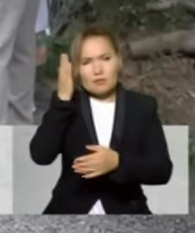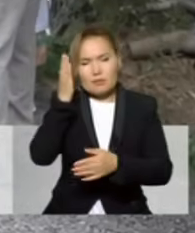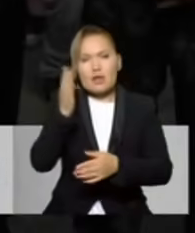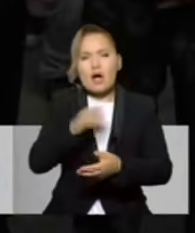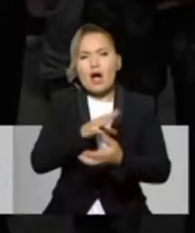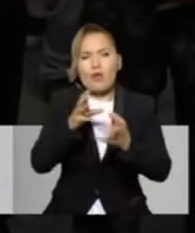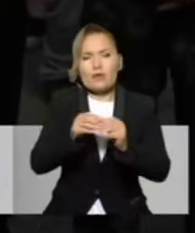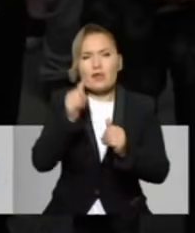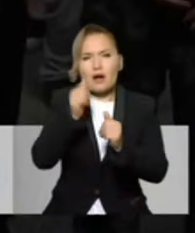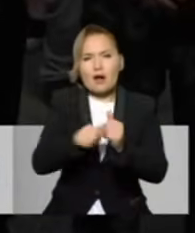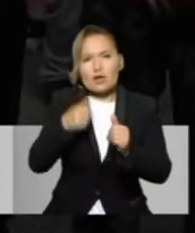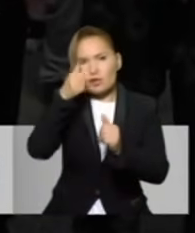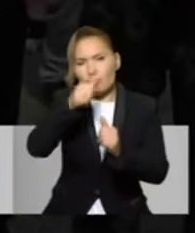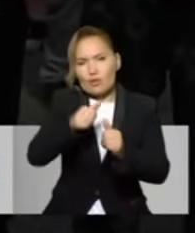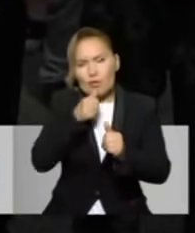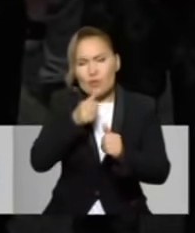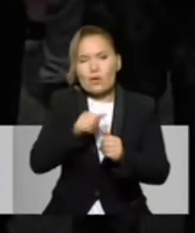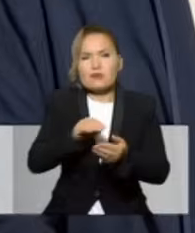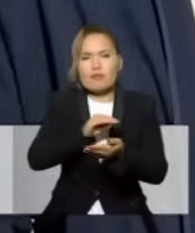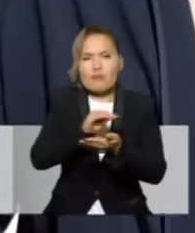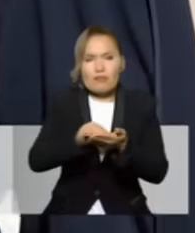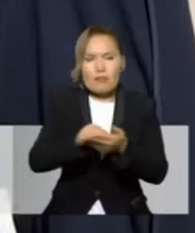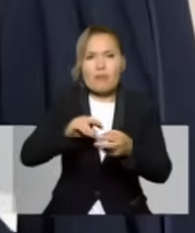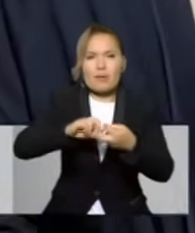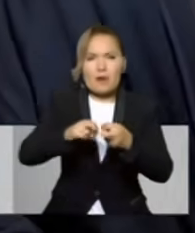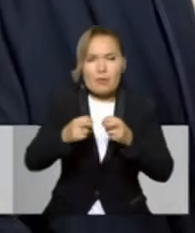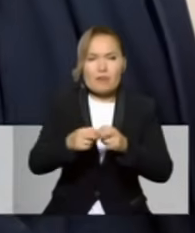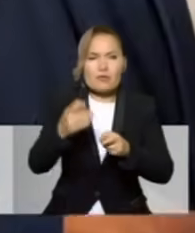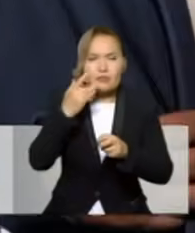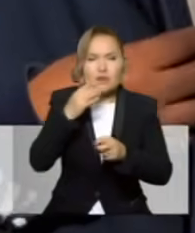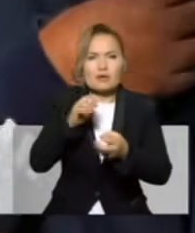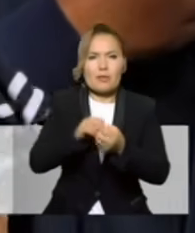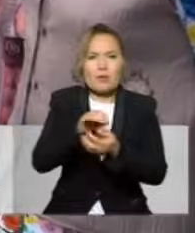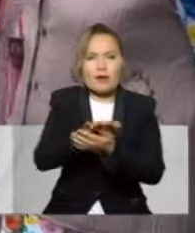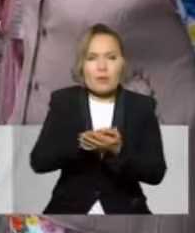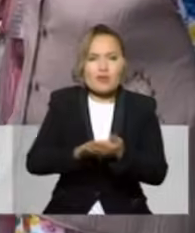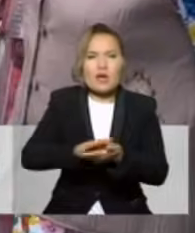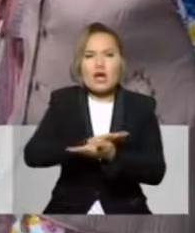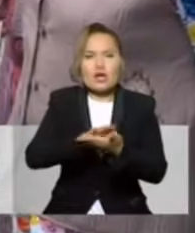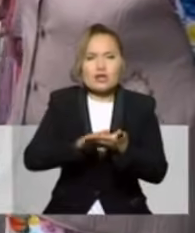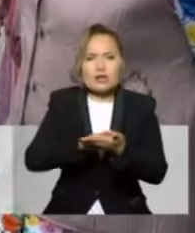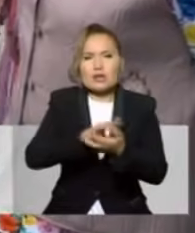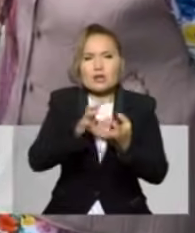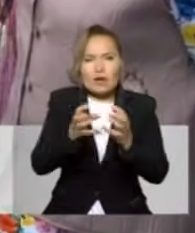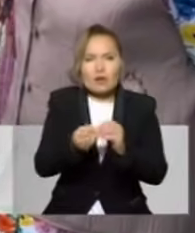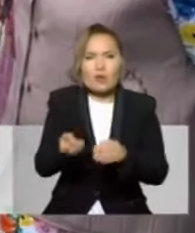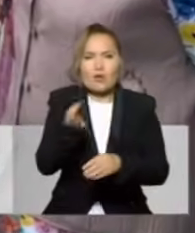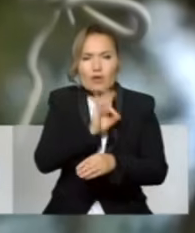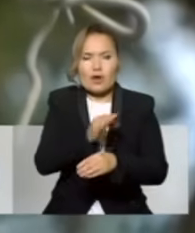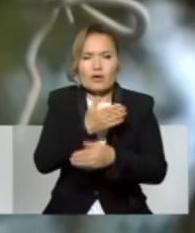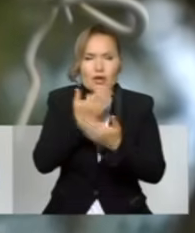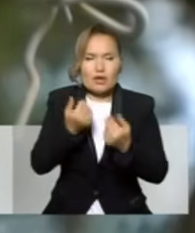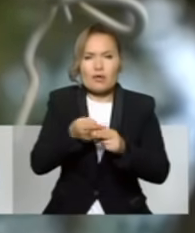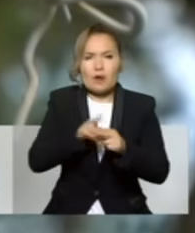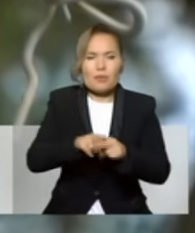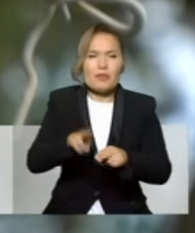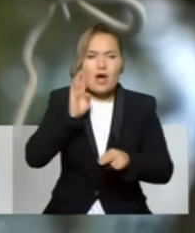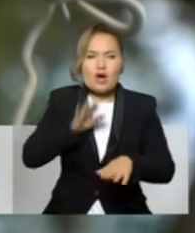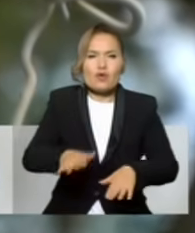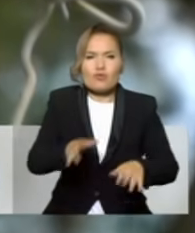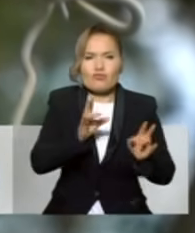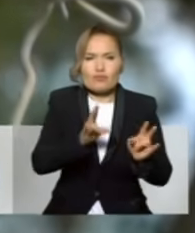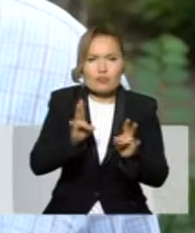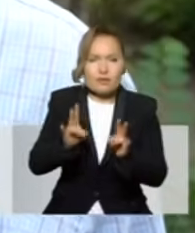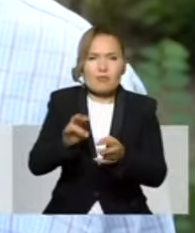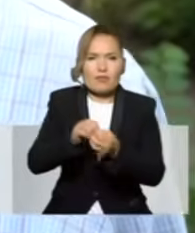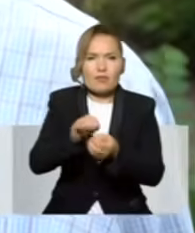сайын қайталанатынын айтады. Бұған дейін жағалауды бекітеу жұмыстары жүргізілген, алайда одан нәтиже аз. Қауіп сейілмегендіктен тұрғындар қала билігінен көмек